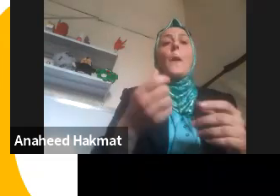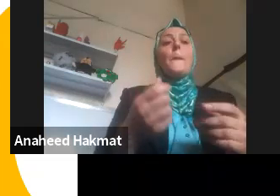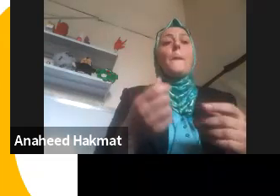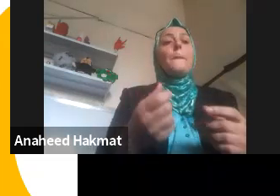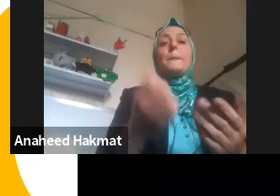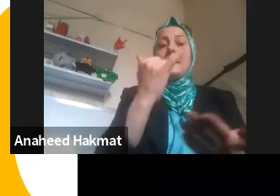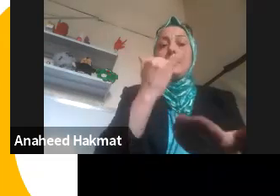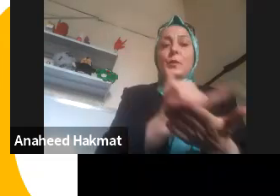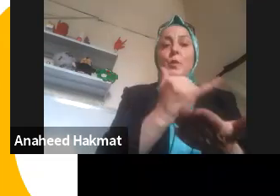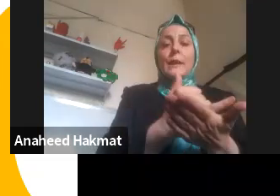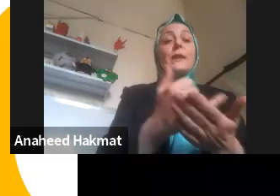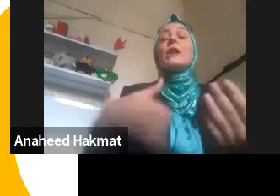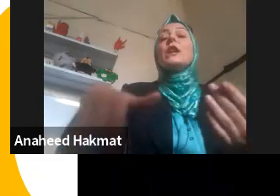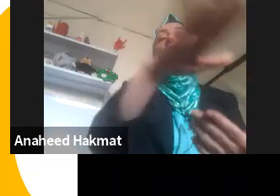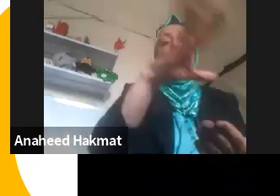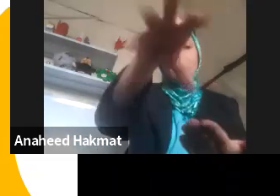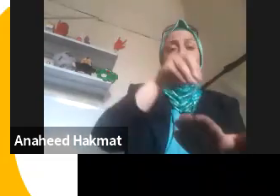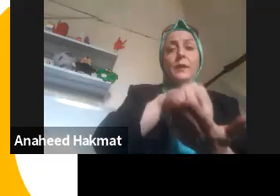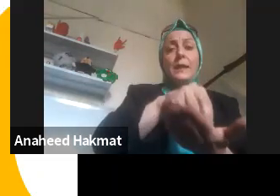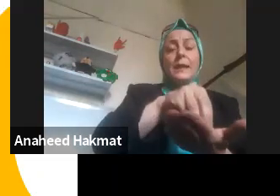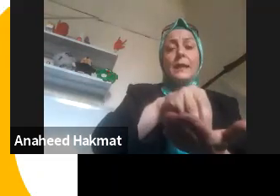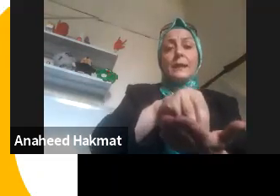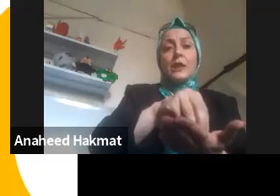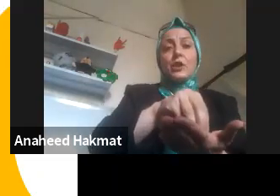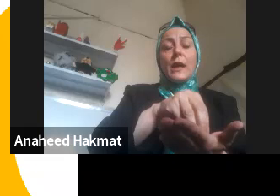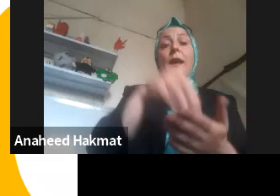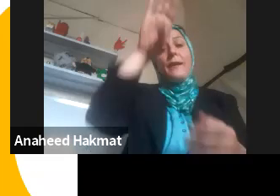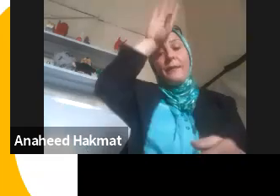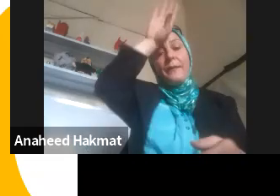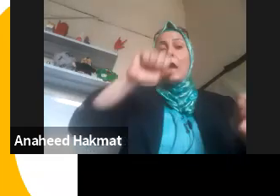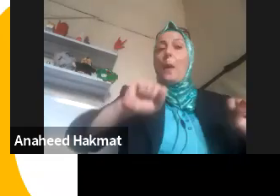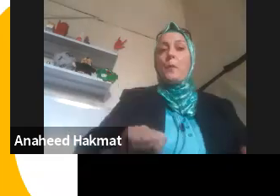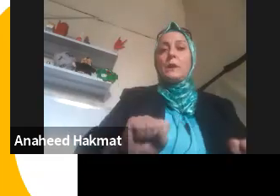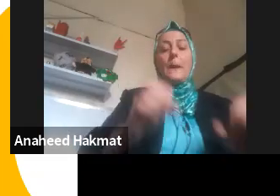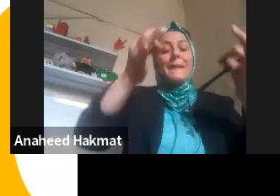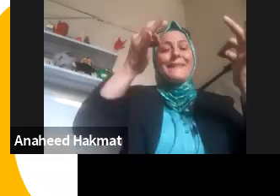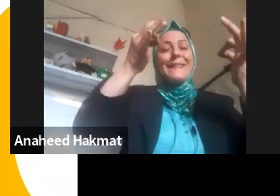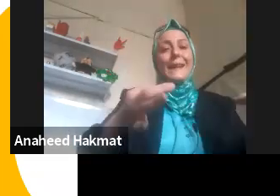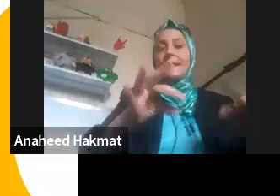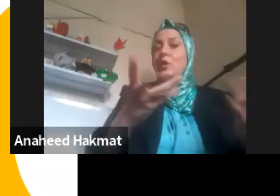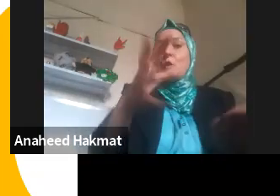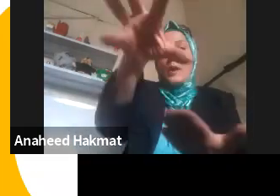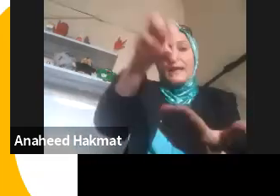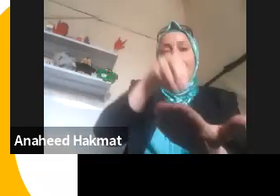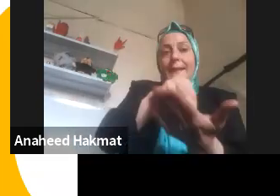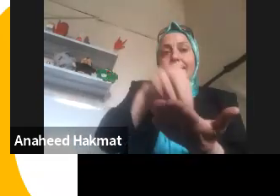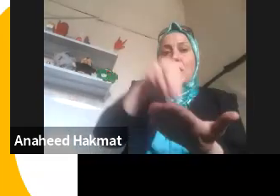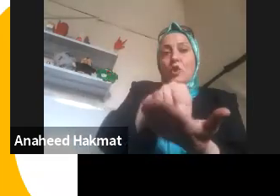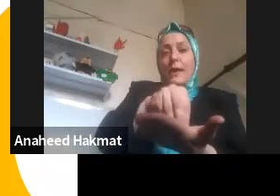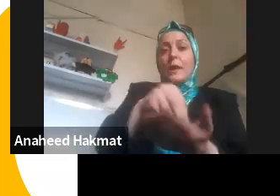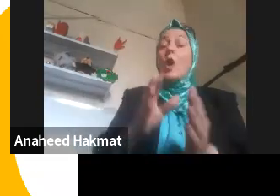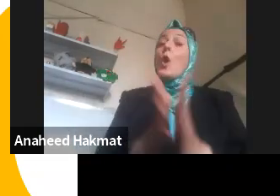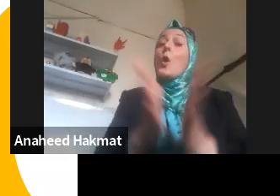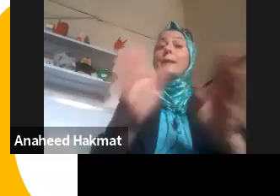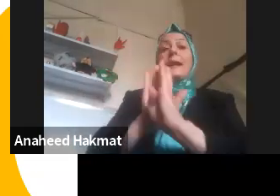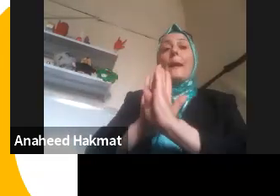كثير مهم عندنا انه نعمل اداره نحدد الاحتياجات المختلفه، وكثير بدعم بهي